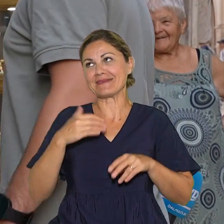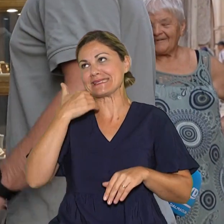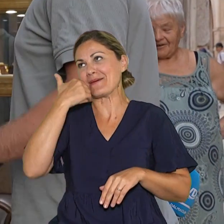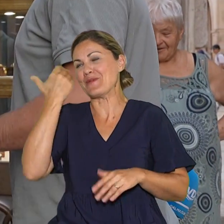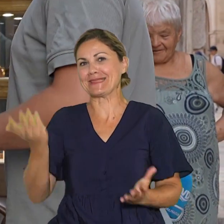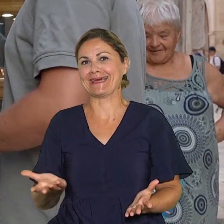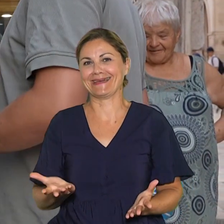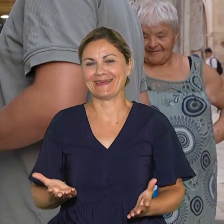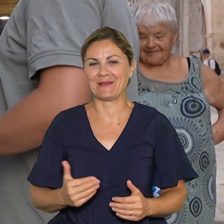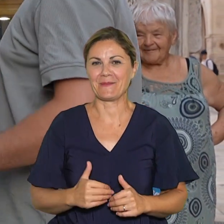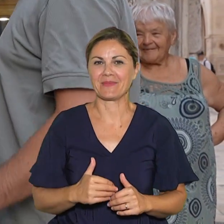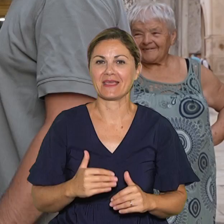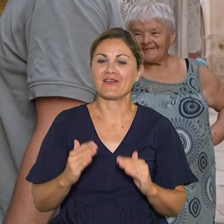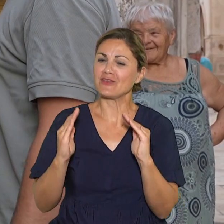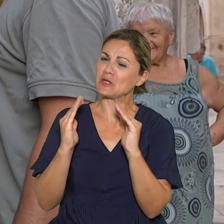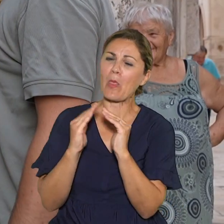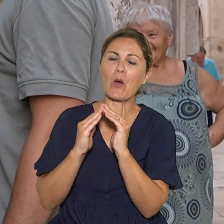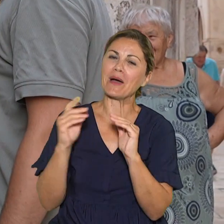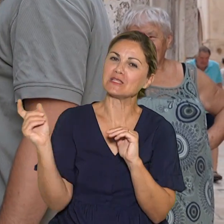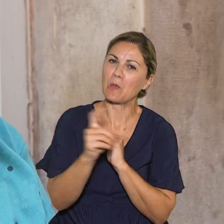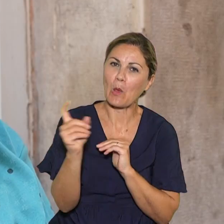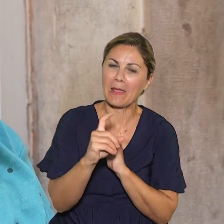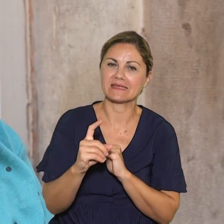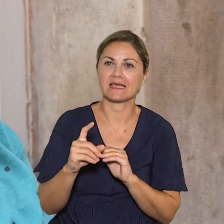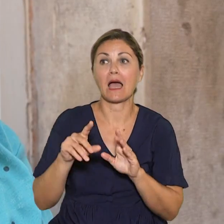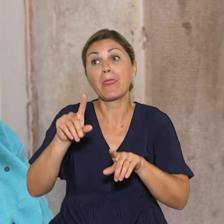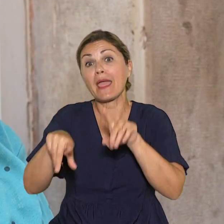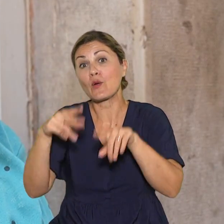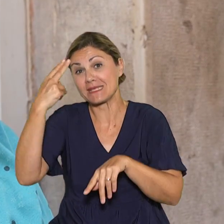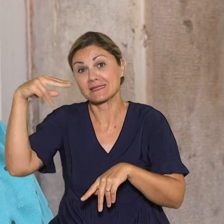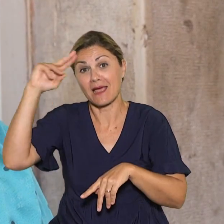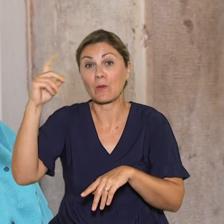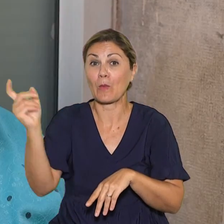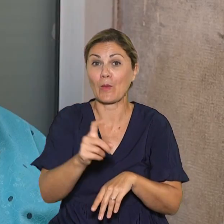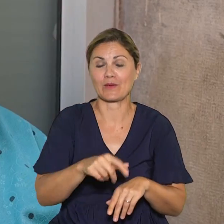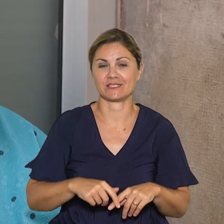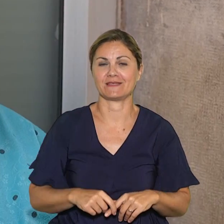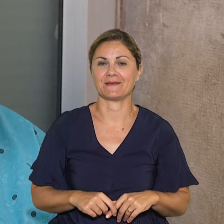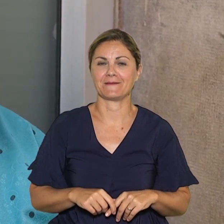Više domaći. A i strani neki, a domaći više.